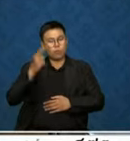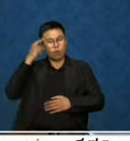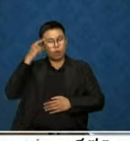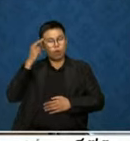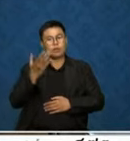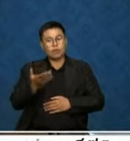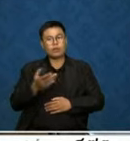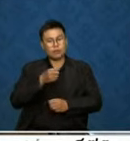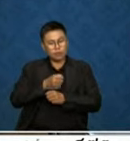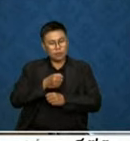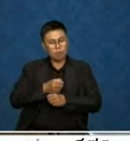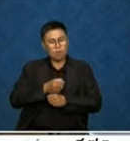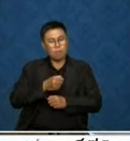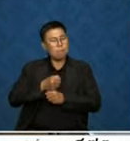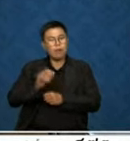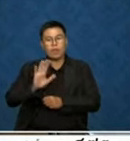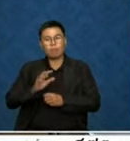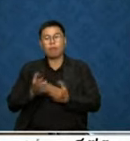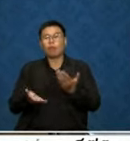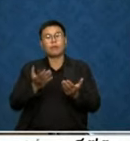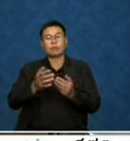ที่จะทำหรือไม่ทำก็ได้ครับ